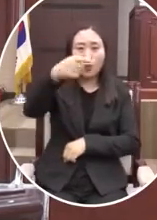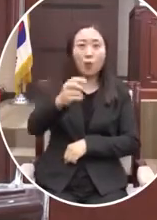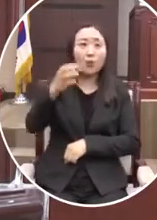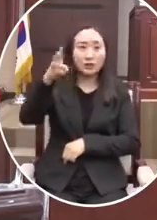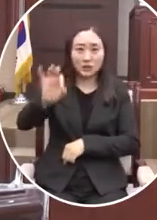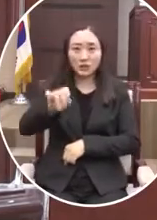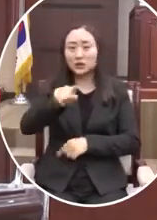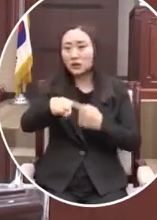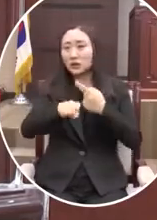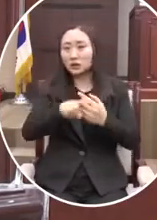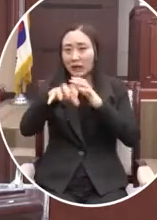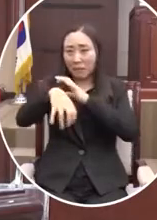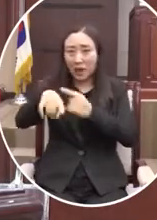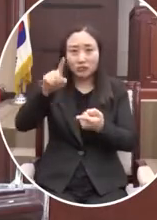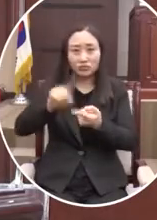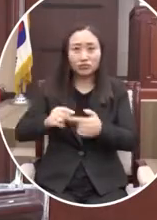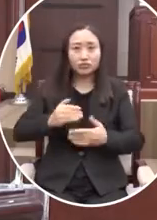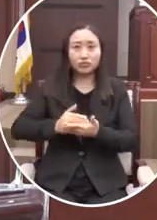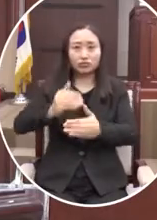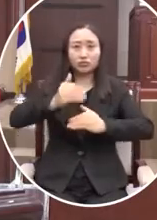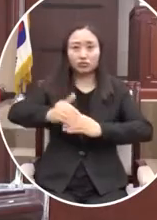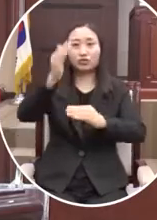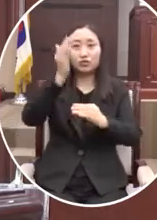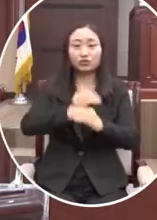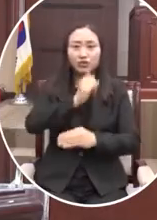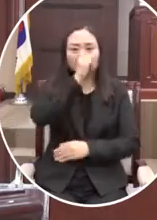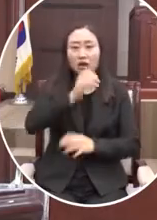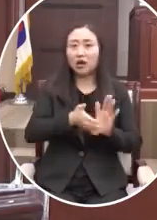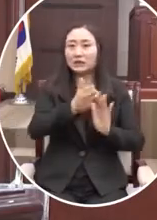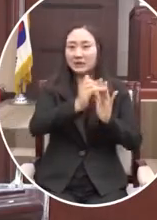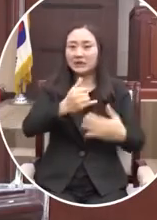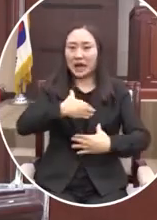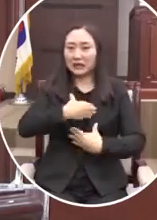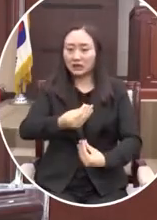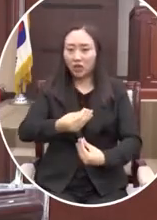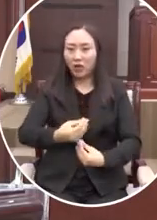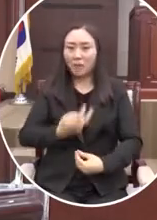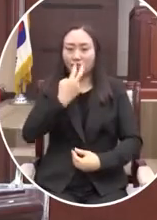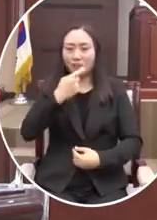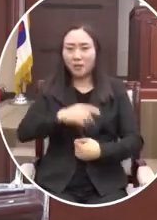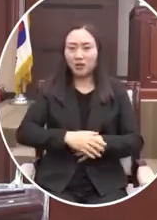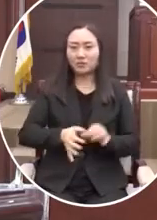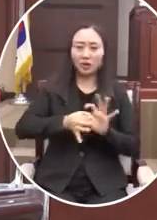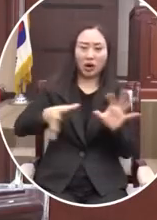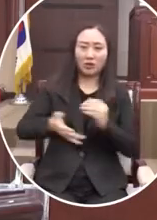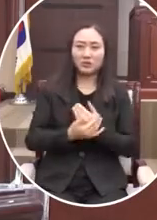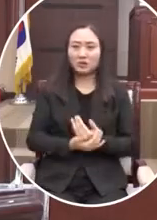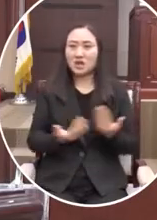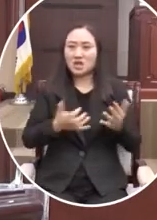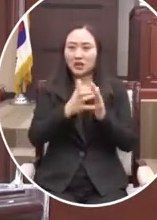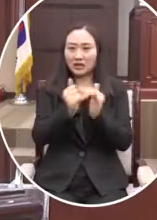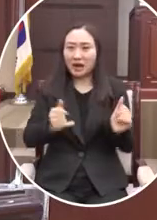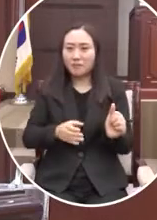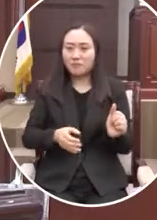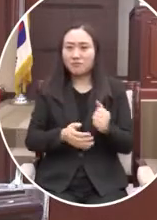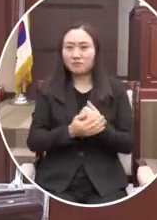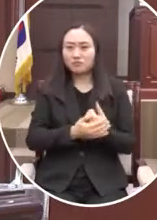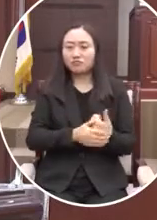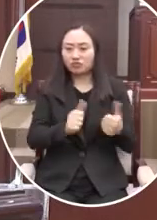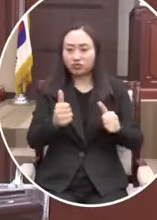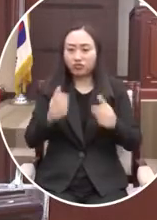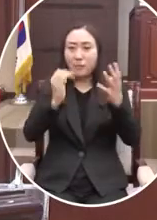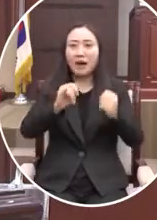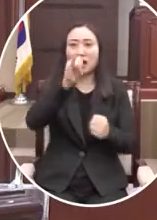역세권 개발도 추진 중입니다. 시민 안전과 생명은 뒷전이고 노동자를 위험으로